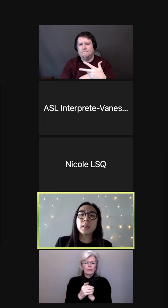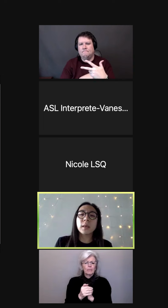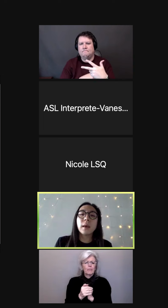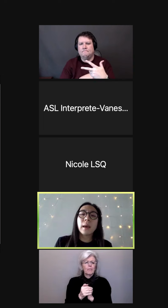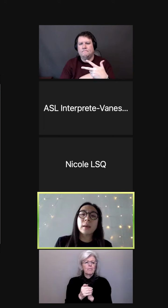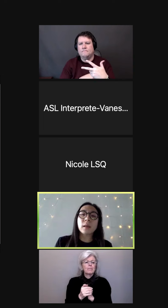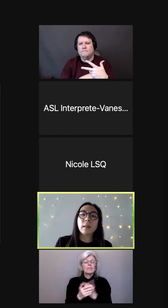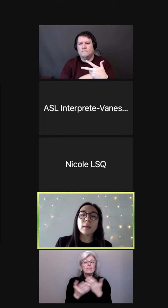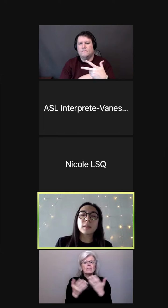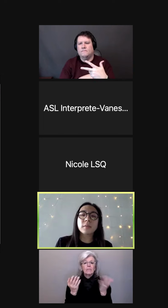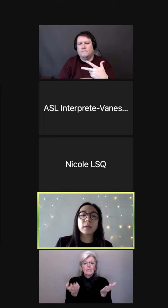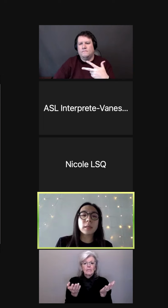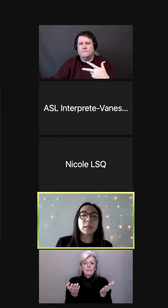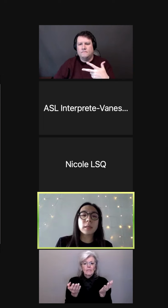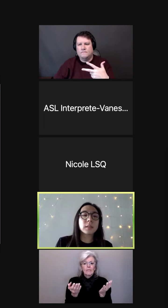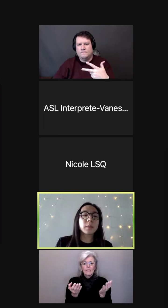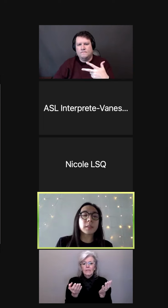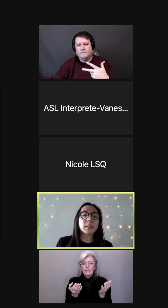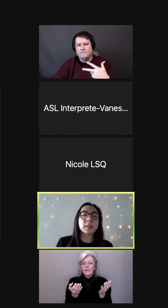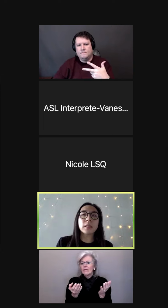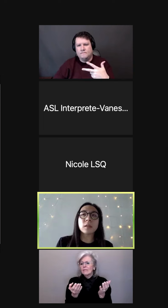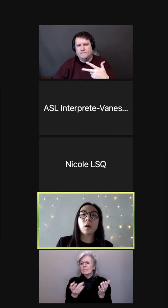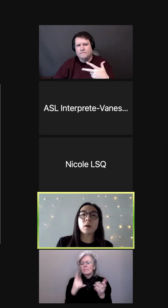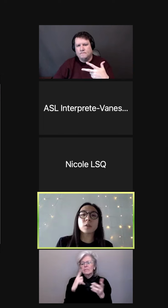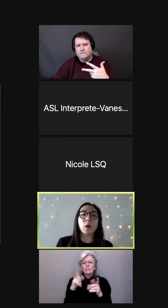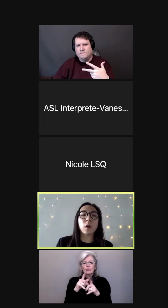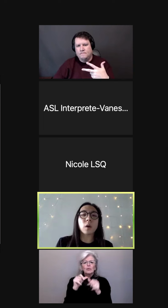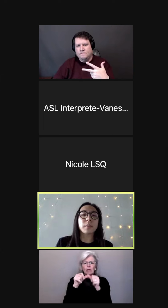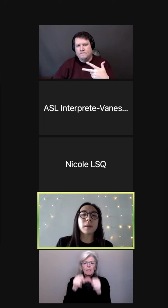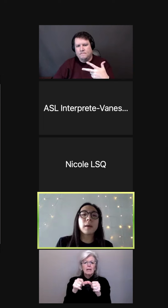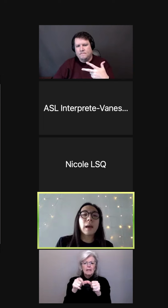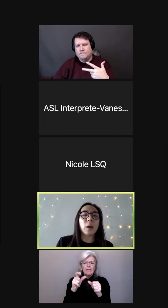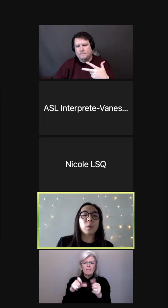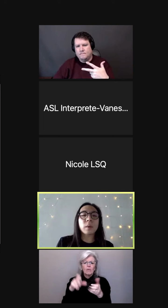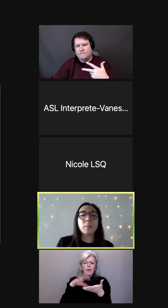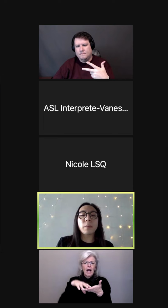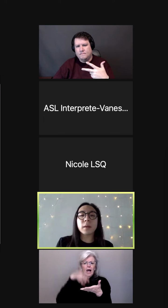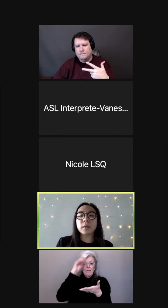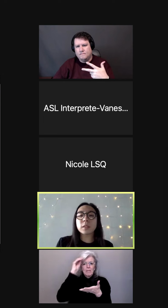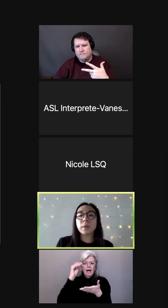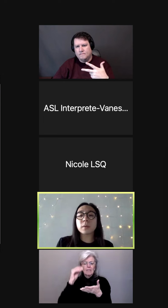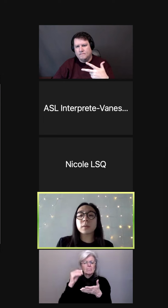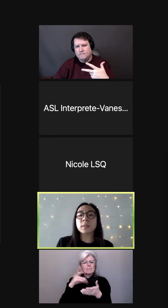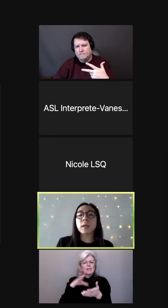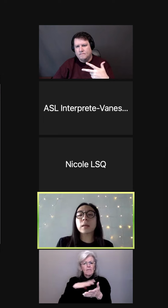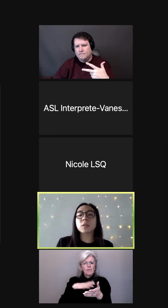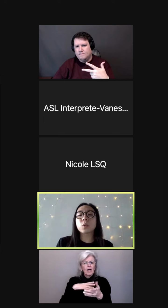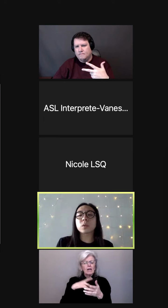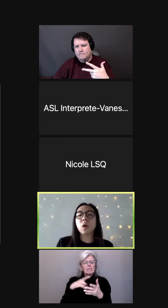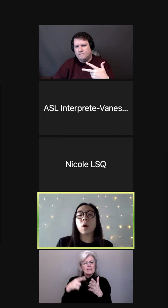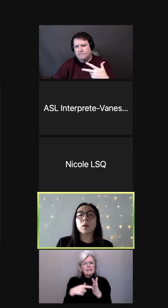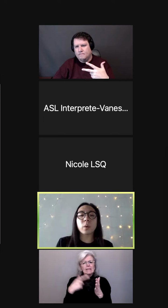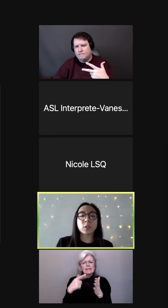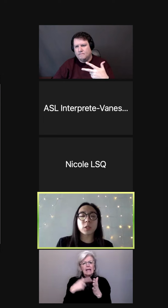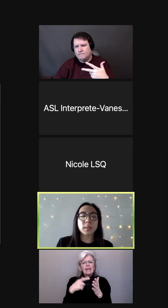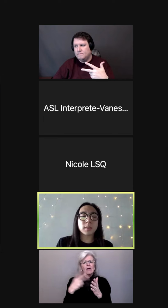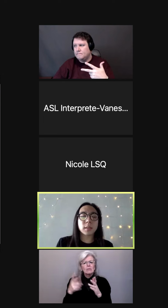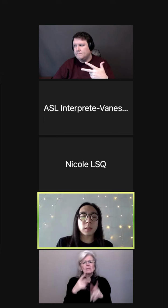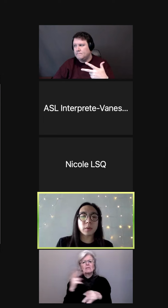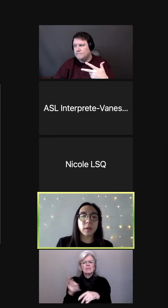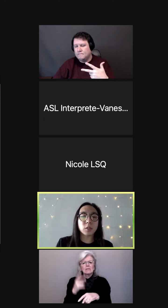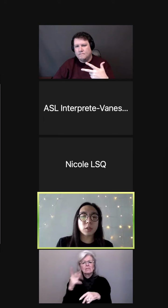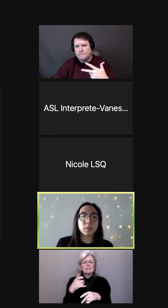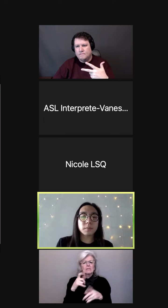Donc, la durabilité, il faut nous apprendre à adopter une cadence de façon individuelle et collectivement,